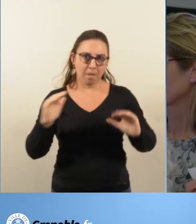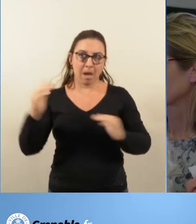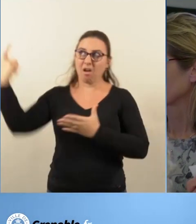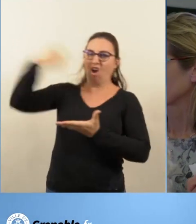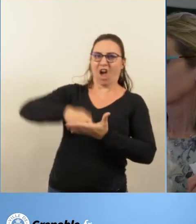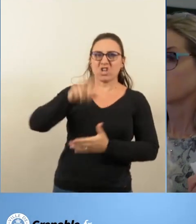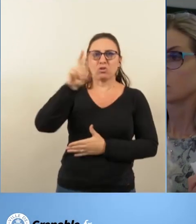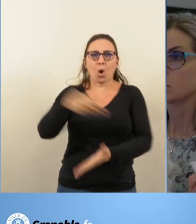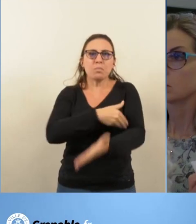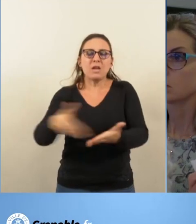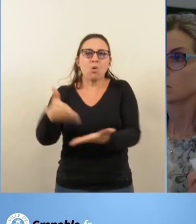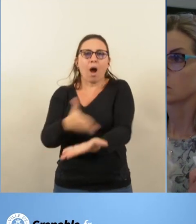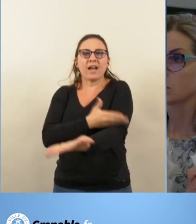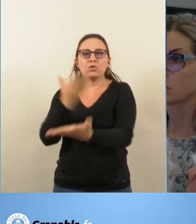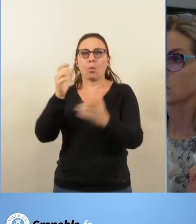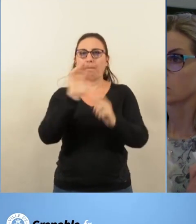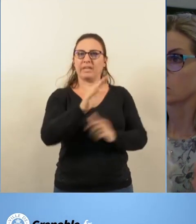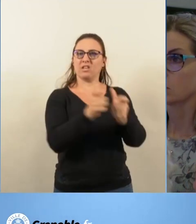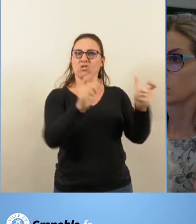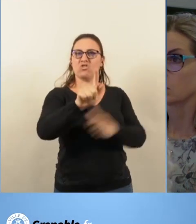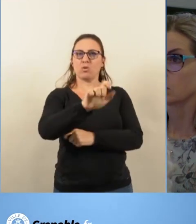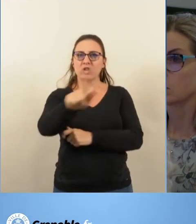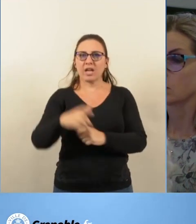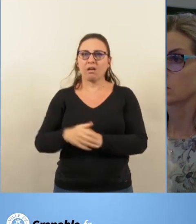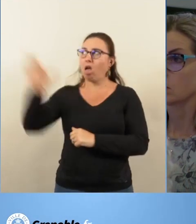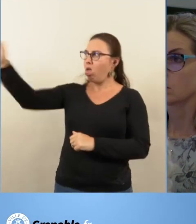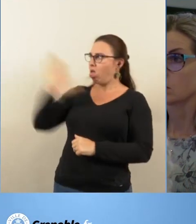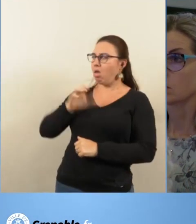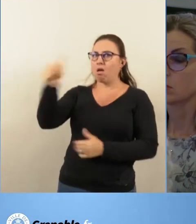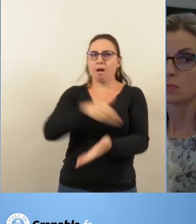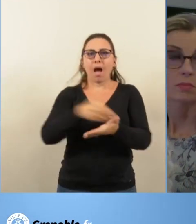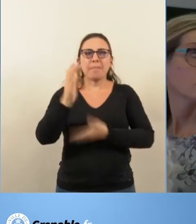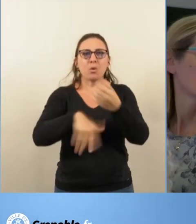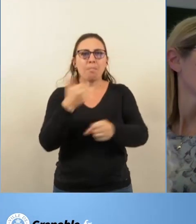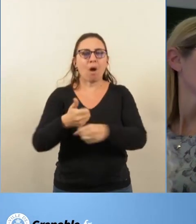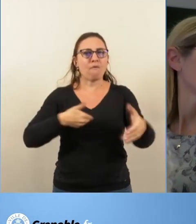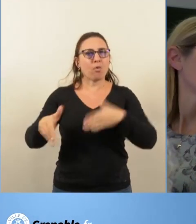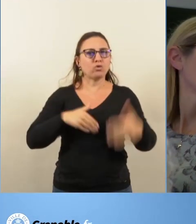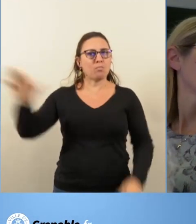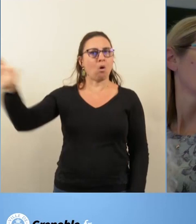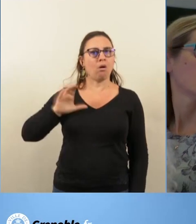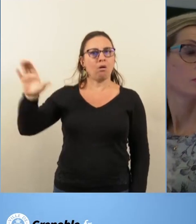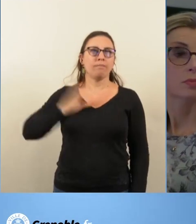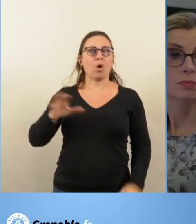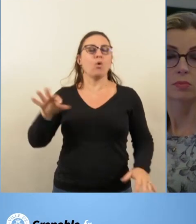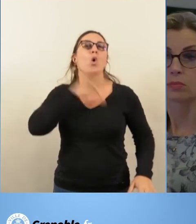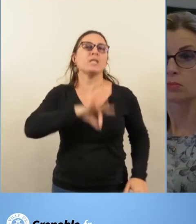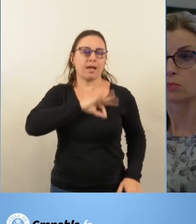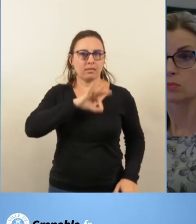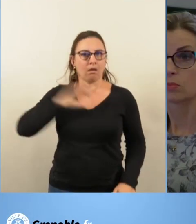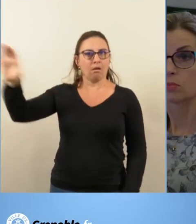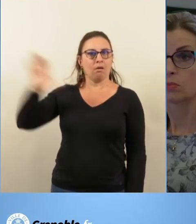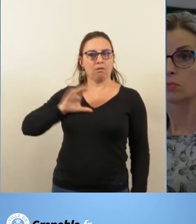d'euros d'actions de GEG elle vous verse un million d'euros par an de fonctionnement de recettes pendant